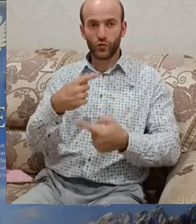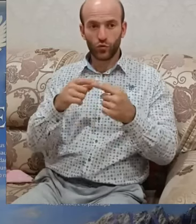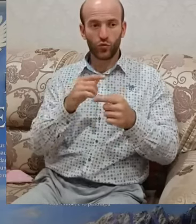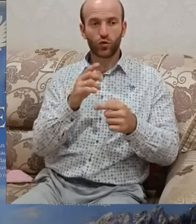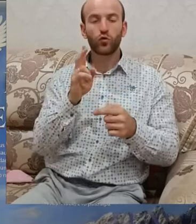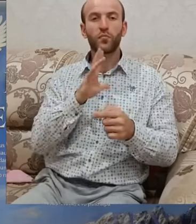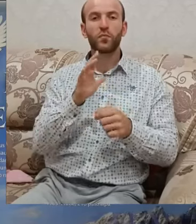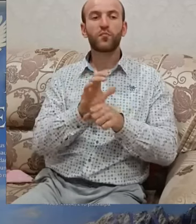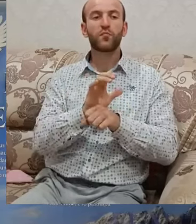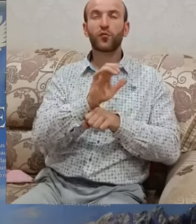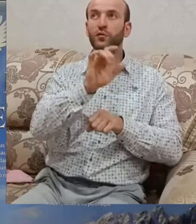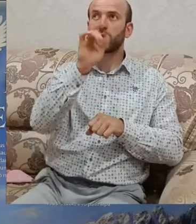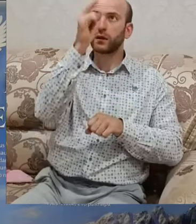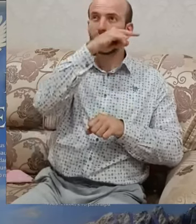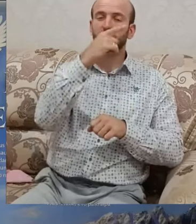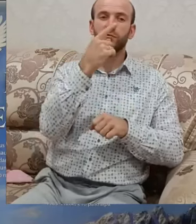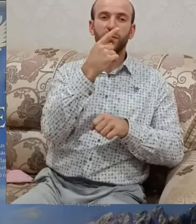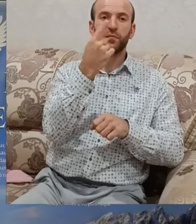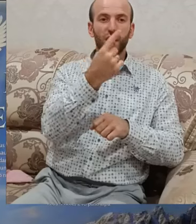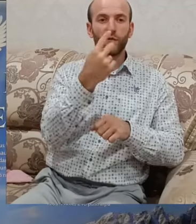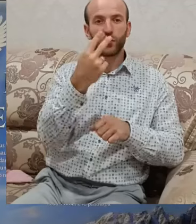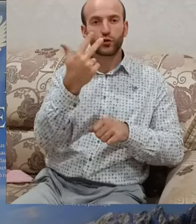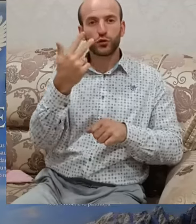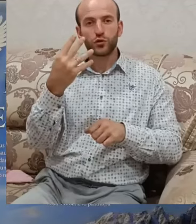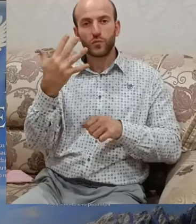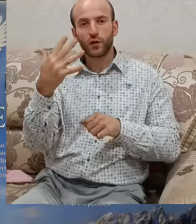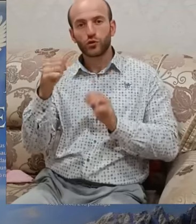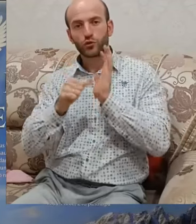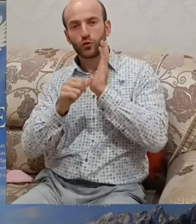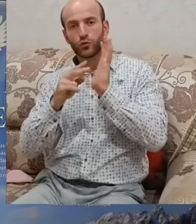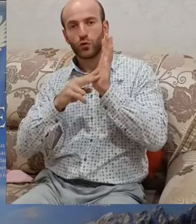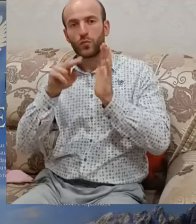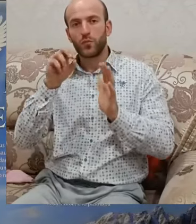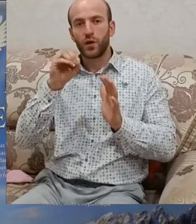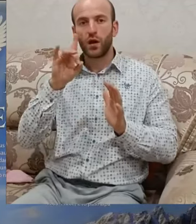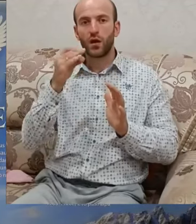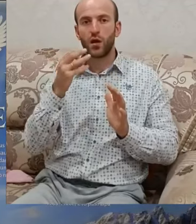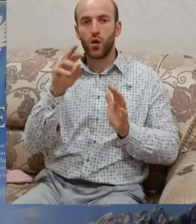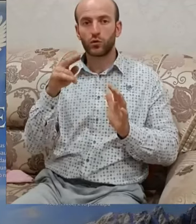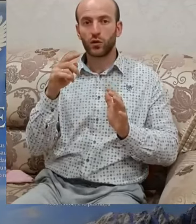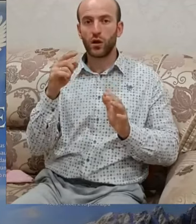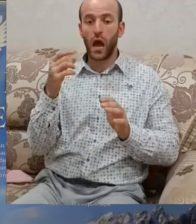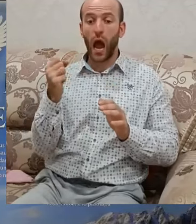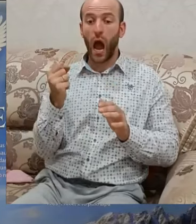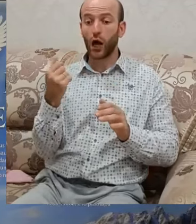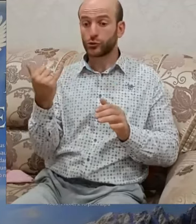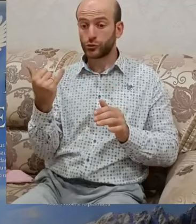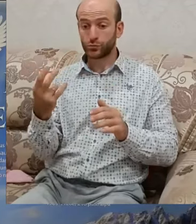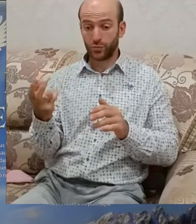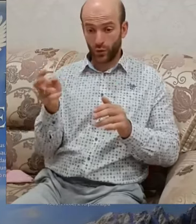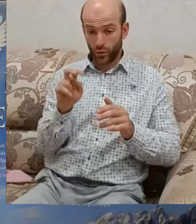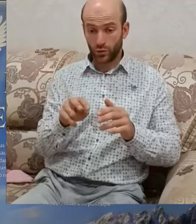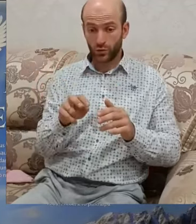А сейчас приходит этот заглавный окончательный камень. Kad užbaigtų bažnyčią. Чтоб закончил церковь.